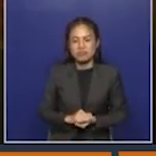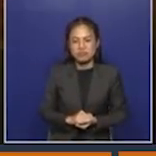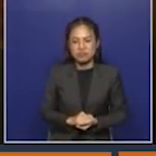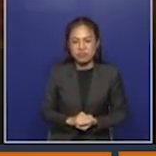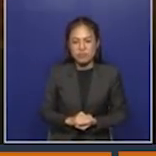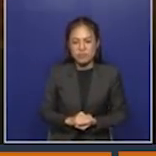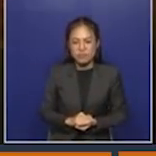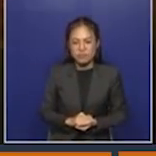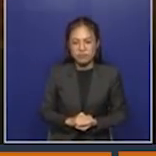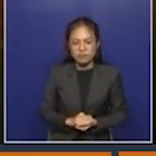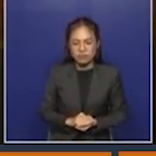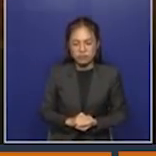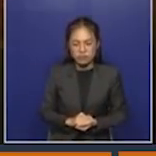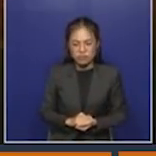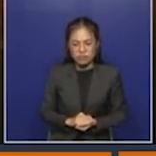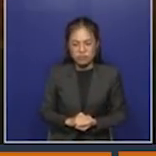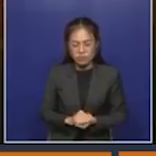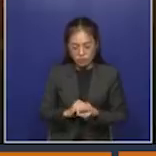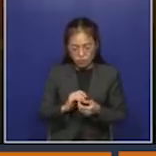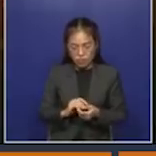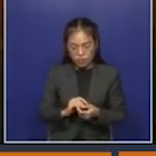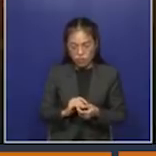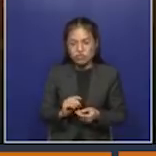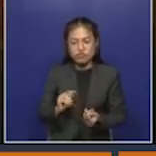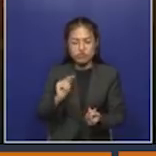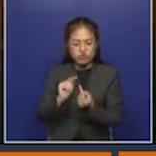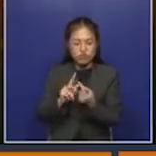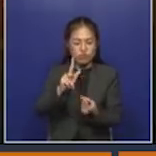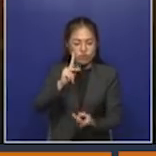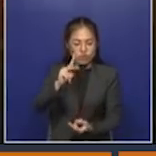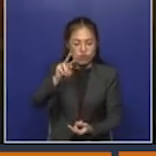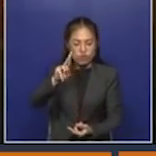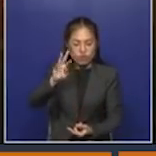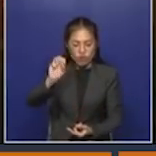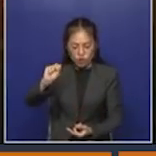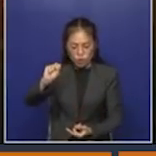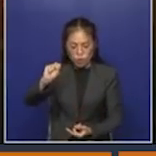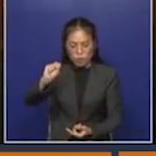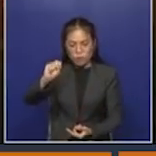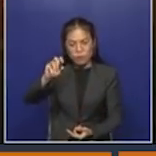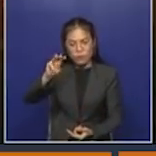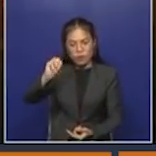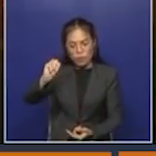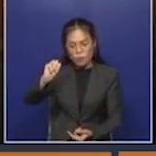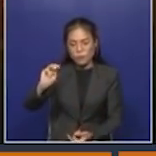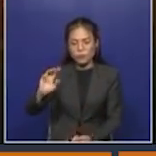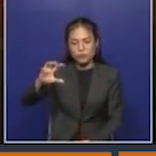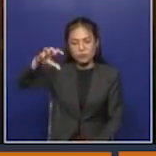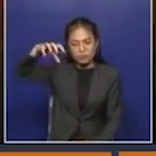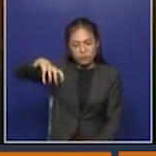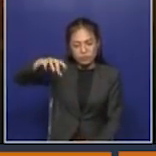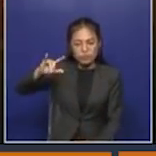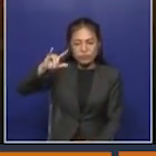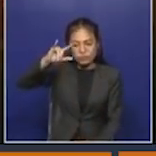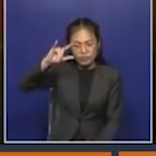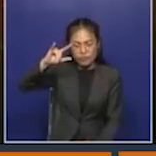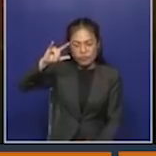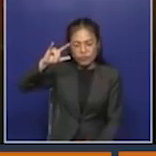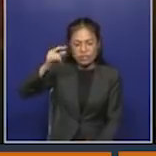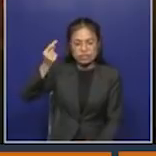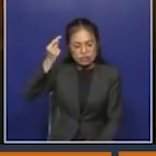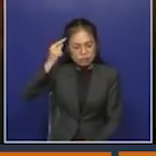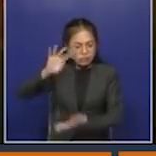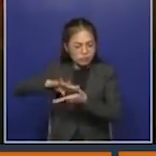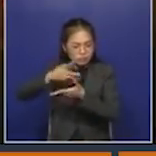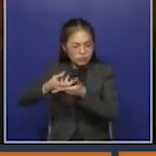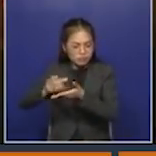ว่าหน่วยงานอย่างกรมท่าอากาศยานจะมีการทบทวนแผนการลงทุนของตัว